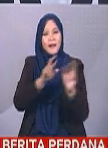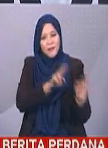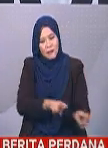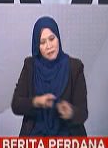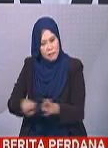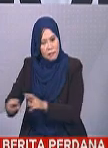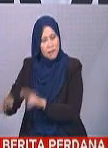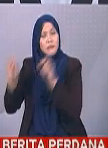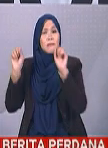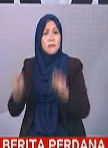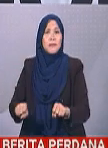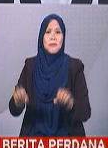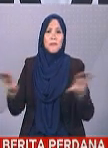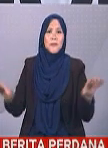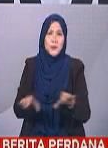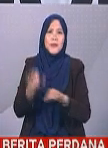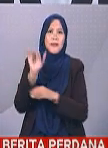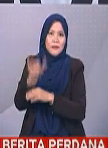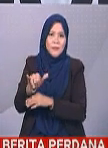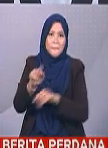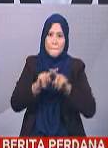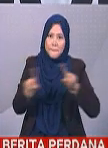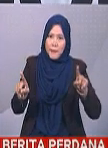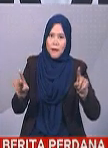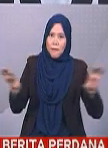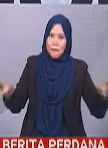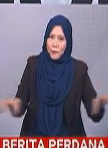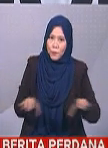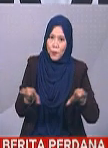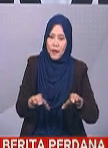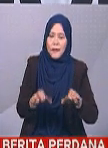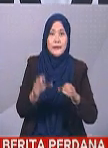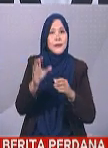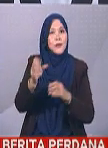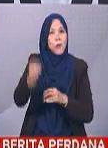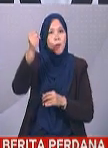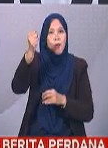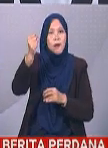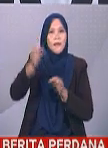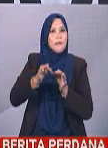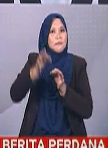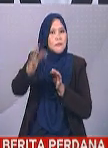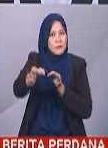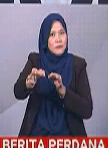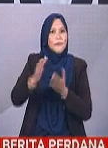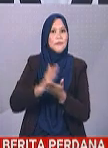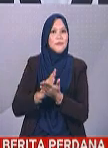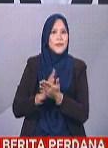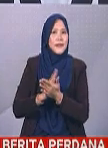perancangan boleh dijalankan tetapi mungkin pelaksanaan ditangguhkan sementara.